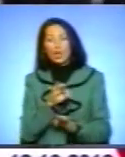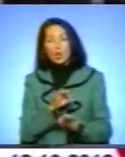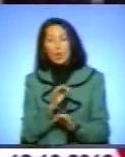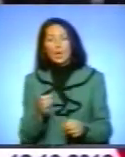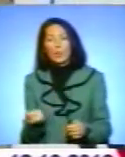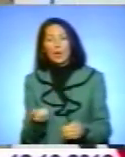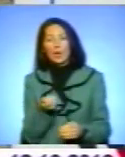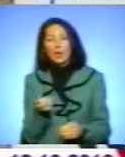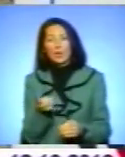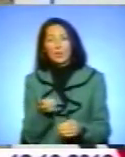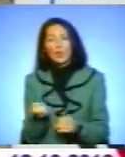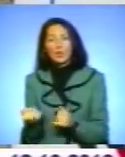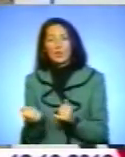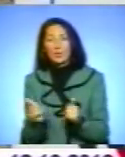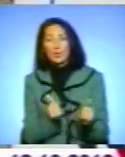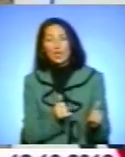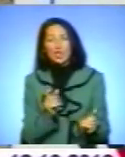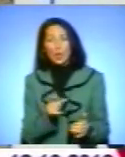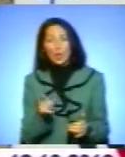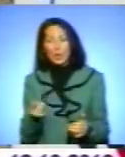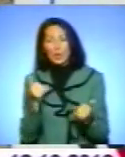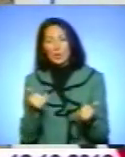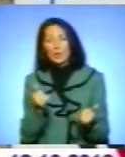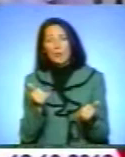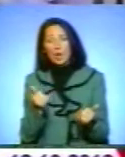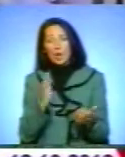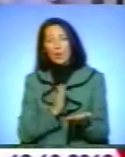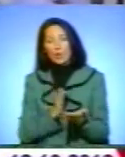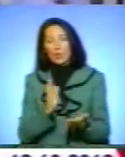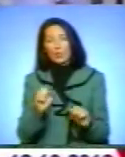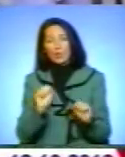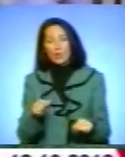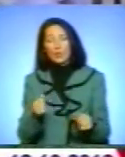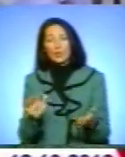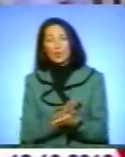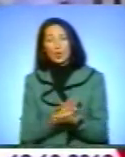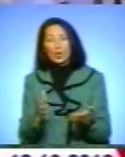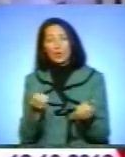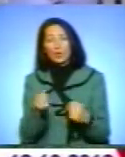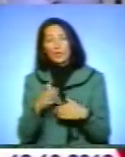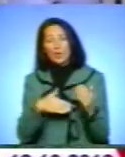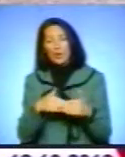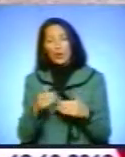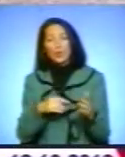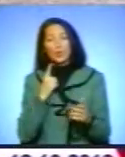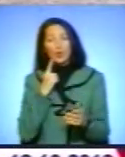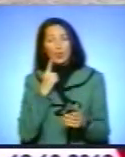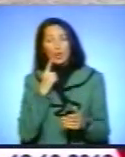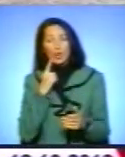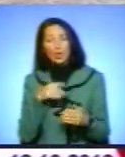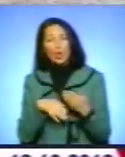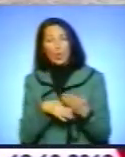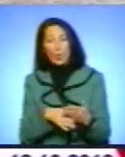незабезпеченими людьми. Відтепер вони матимуть можливість безкоштовно отримати і кваліфіковану стоматологічну допомогу. Є